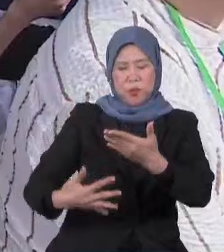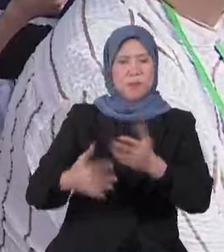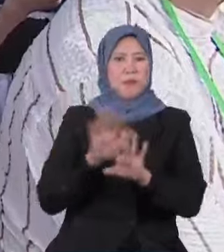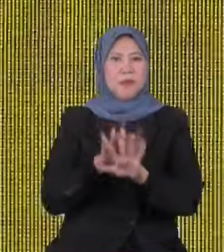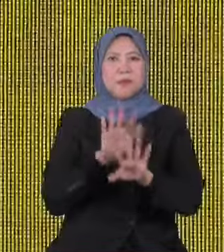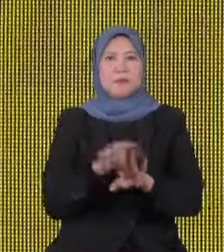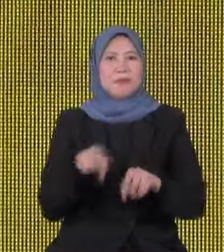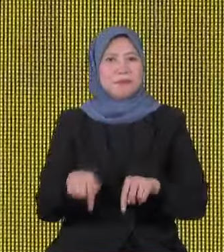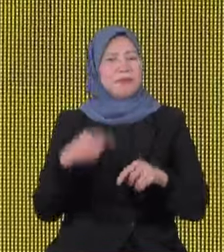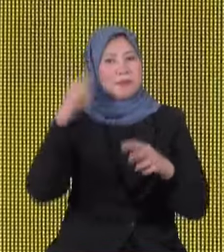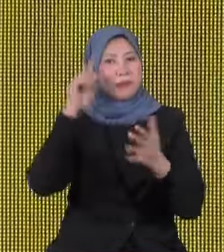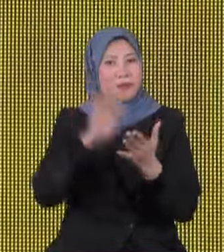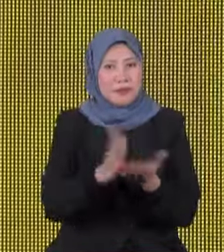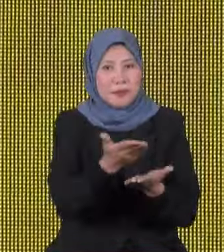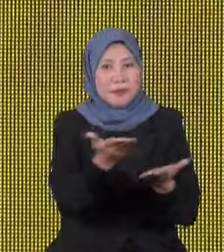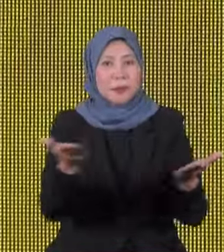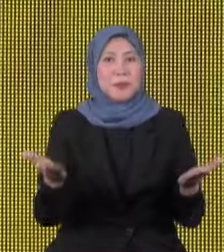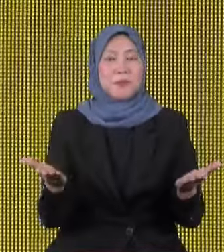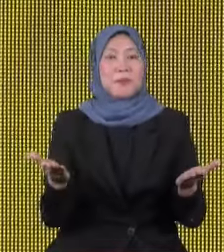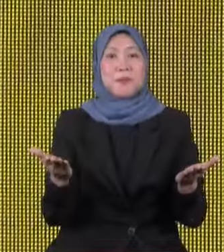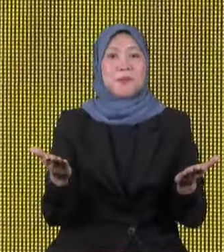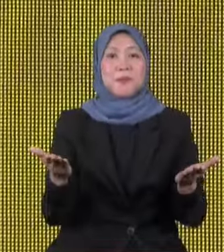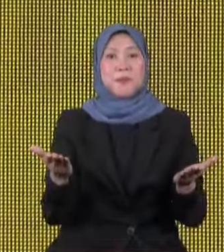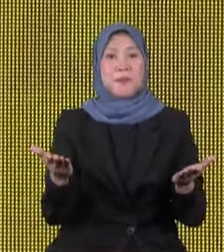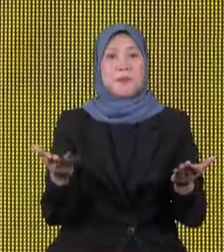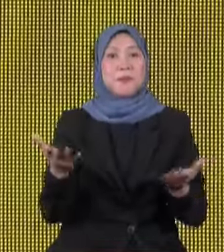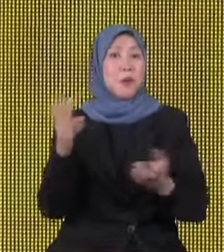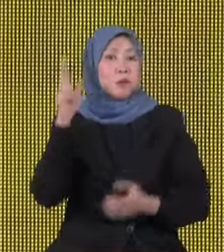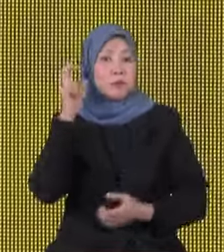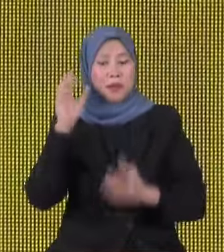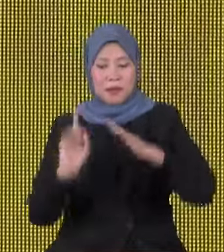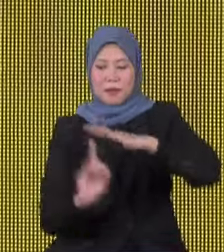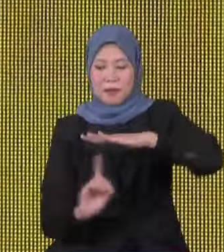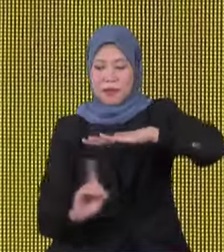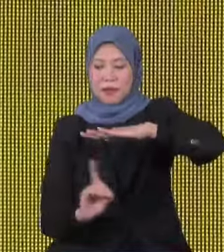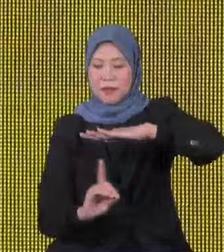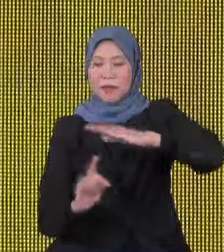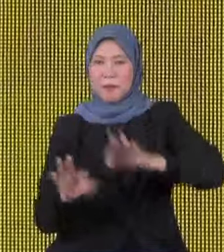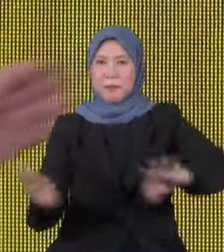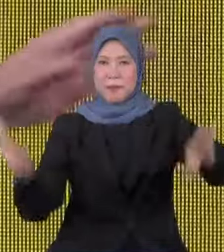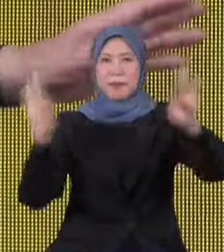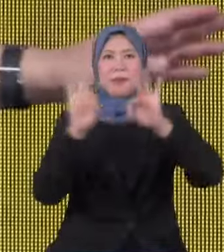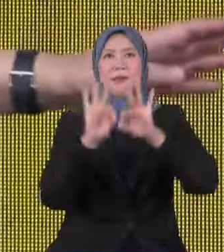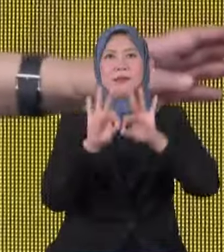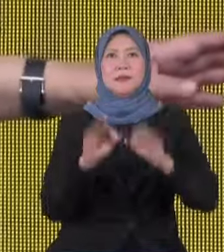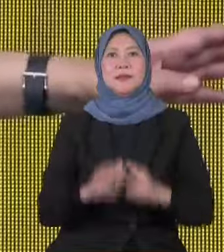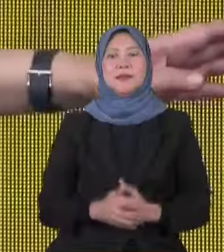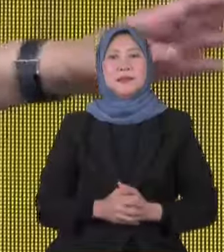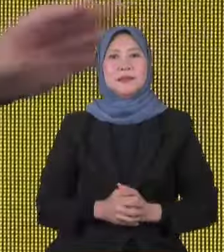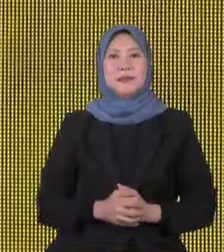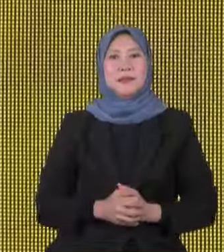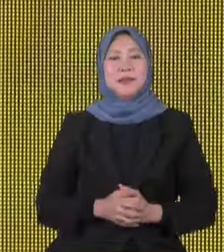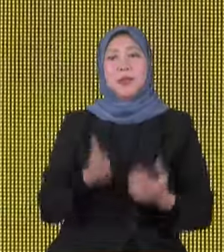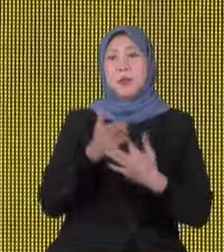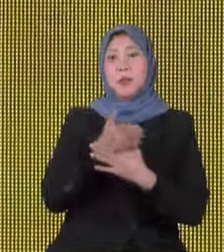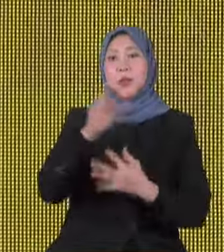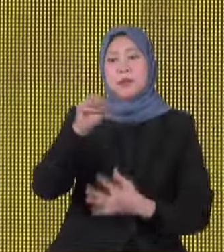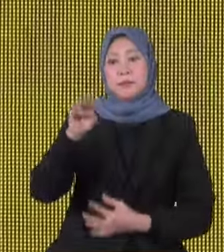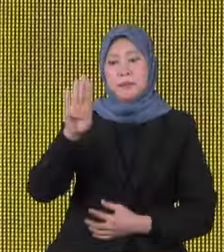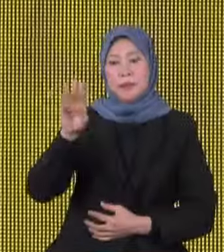dilakukan. Saya percaya saudara nak dengar dasar utama kita. Dan saya melalui